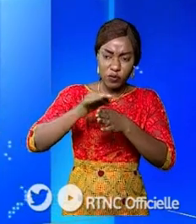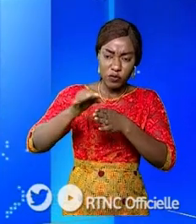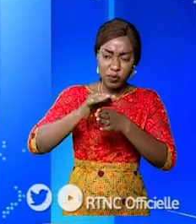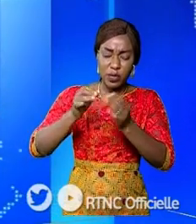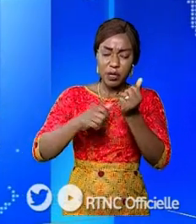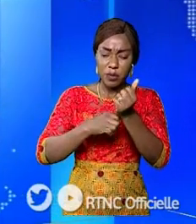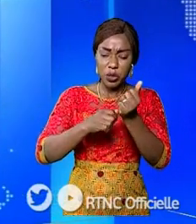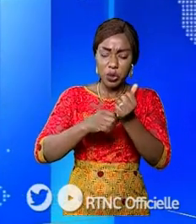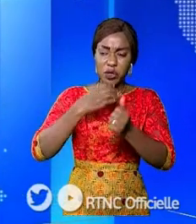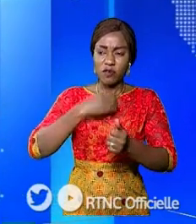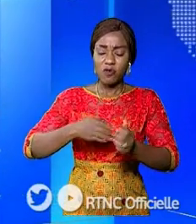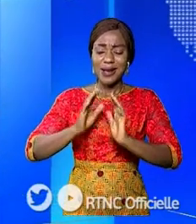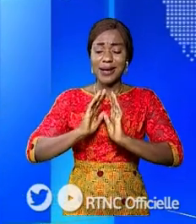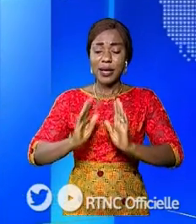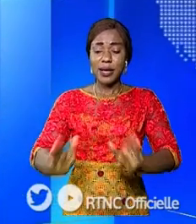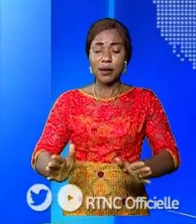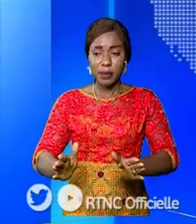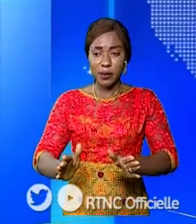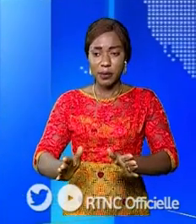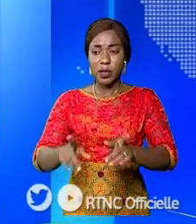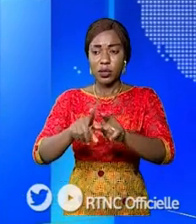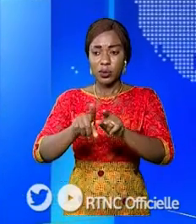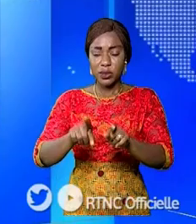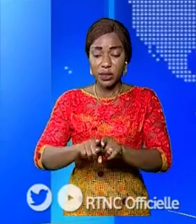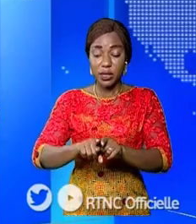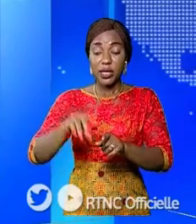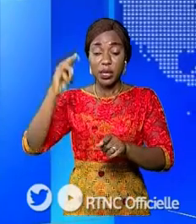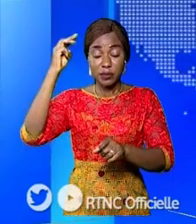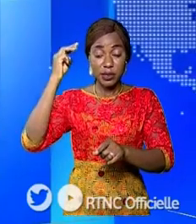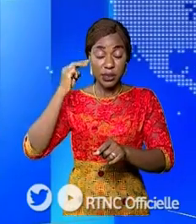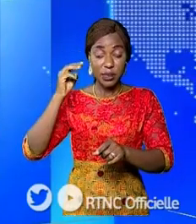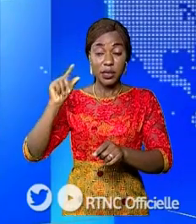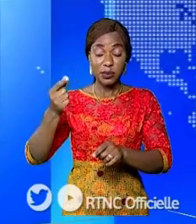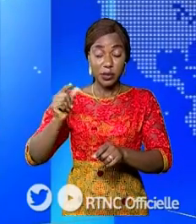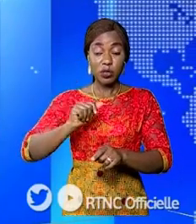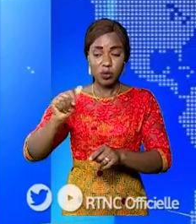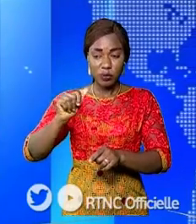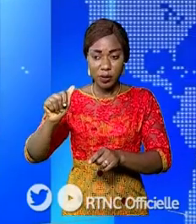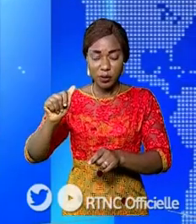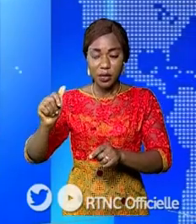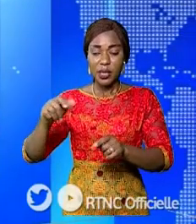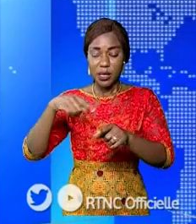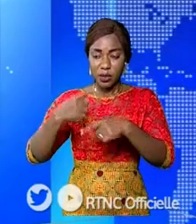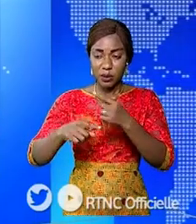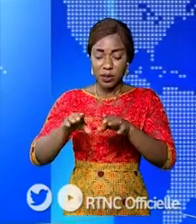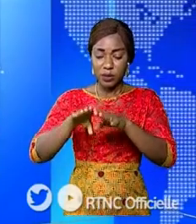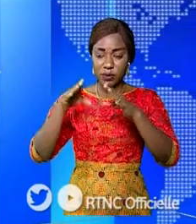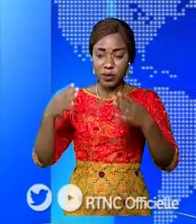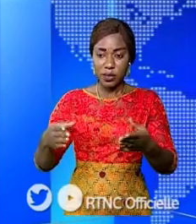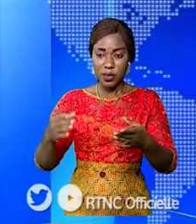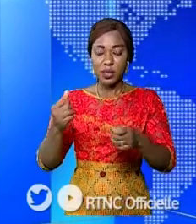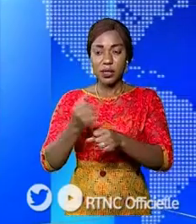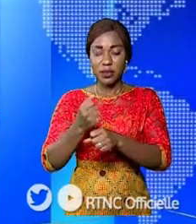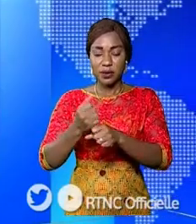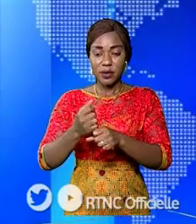agents et cadres de l'administration du ministère de Mines. Le ministre de Mines a présidé ce samedi les travaux d'ouverture. Nadine